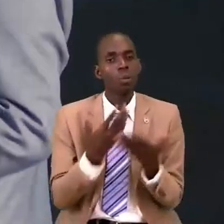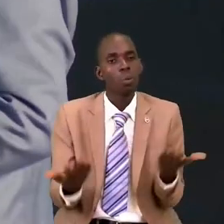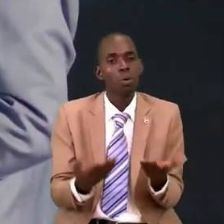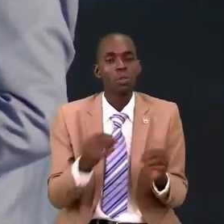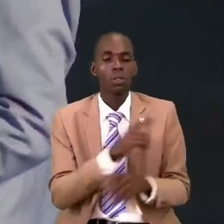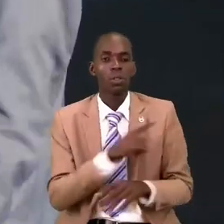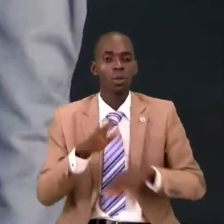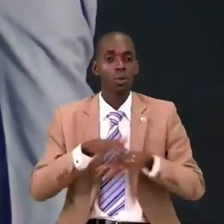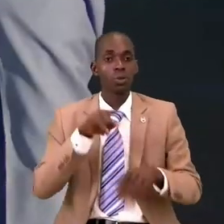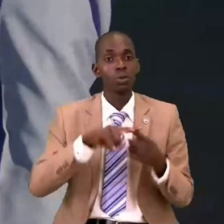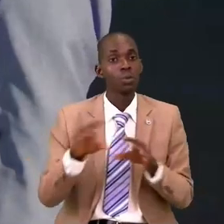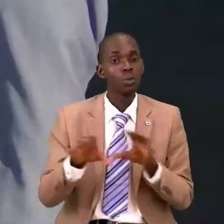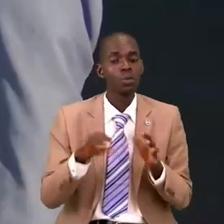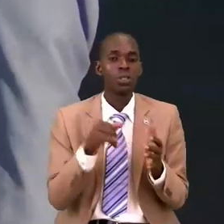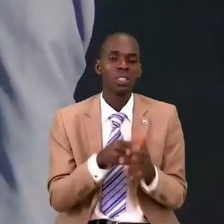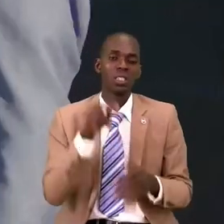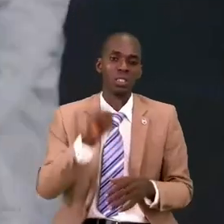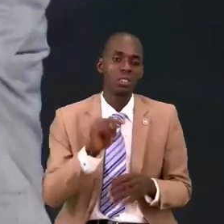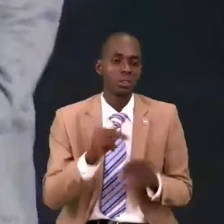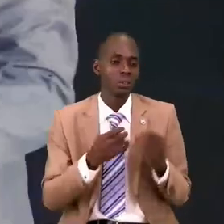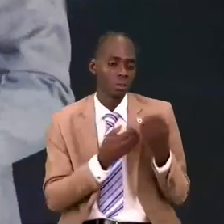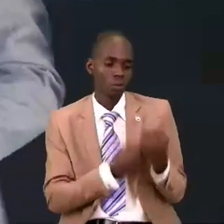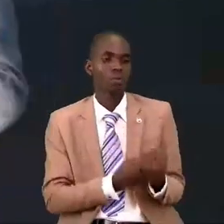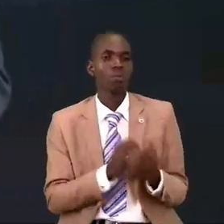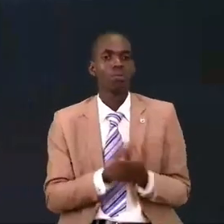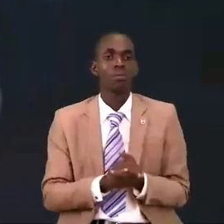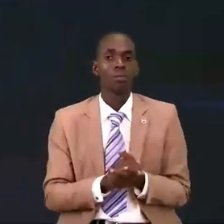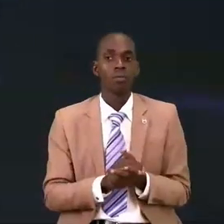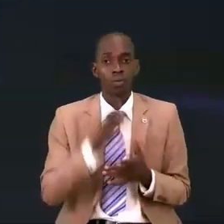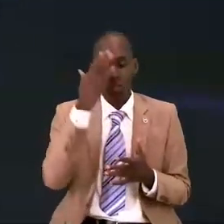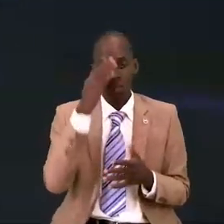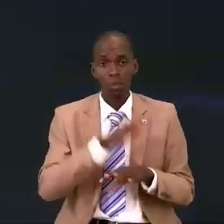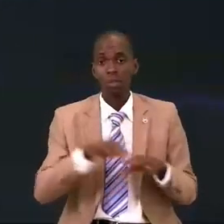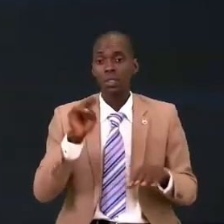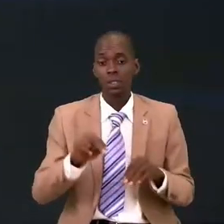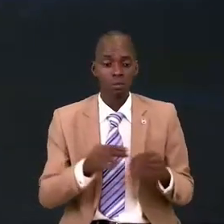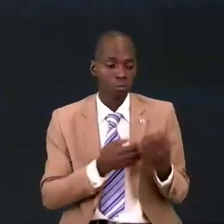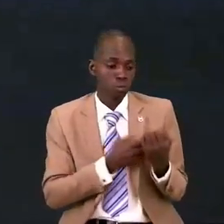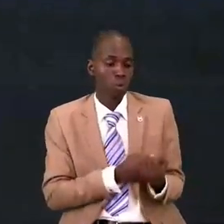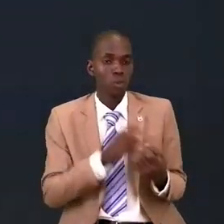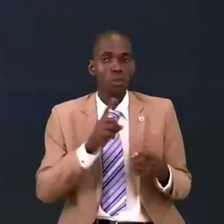On n'a pas besoin de courage pour flotter comme un poisson mort